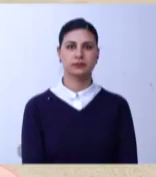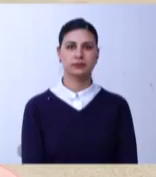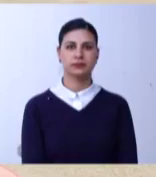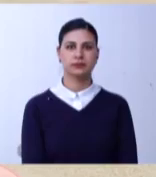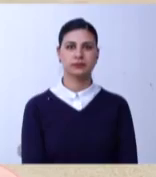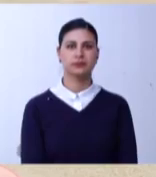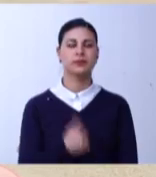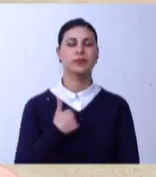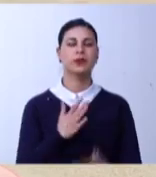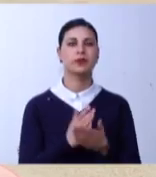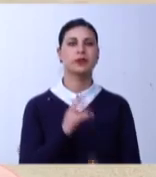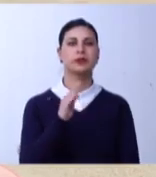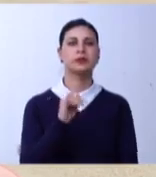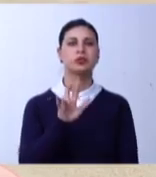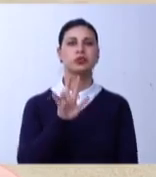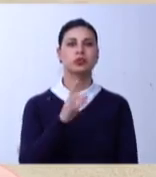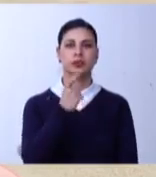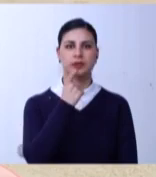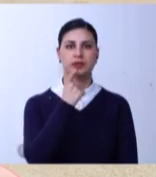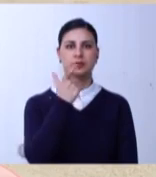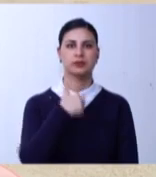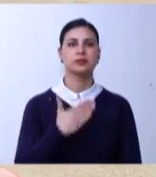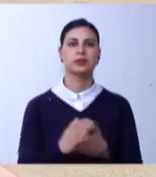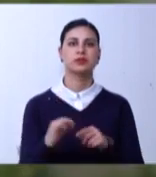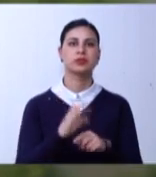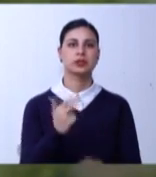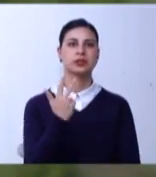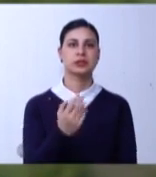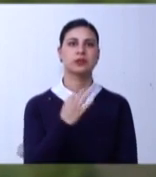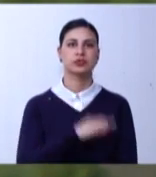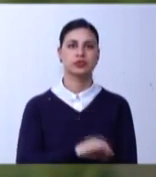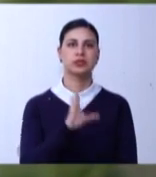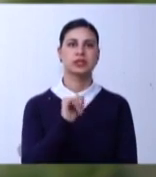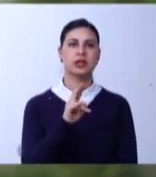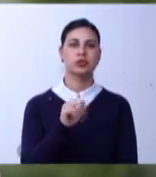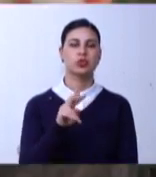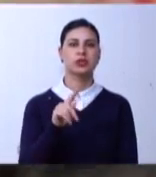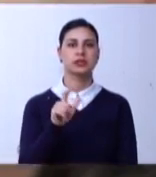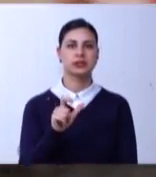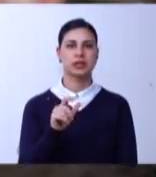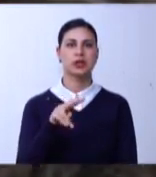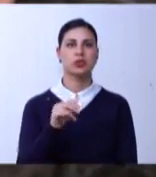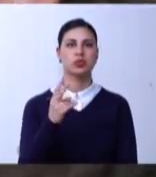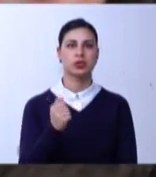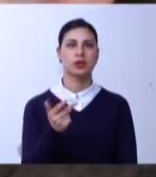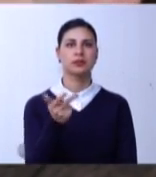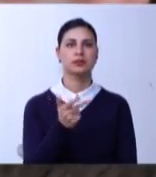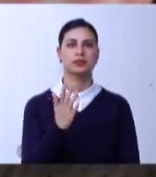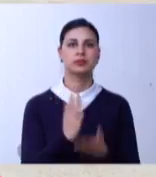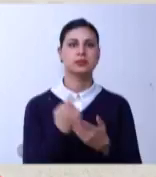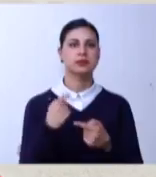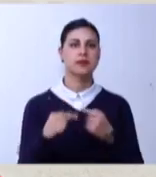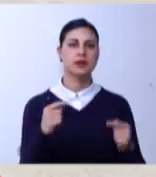მე ვარ თათა დოლიძე, 35 წლის, მყავს მეუღლე და 3 შვილი, სანდრო, ლიზა და ლუკა. სამივე საქმეს მაისგან